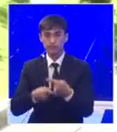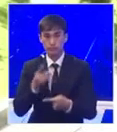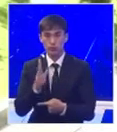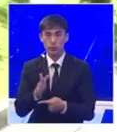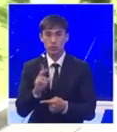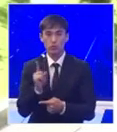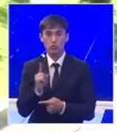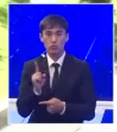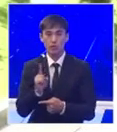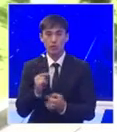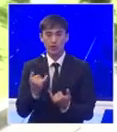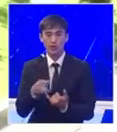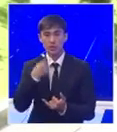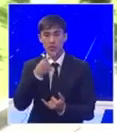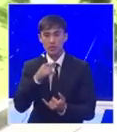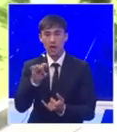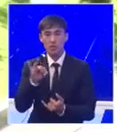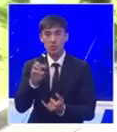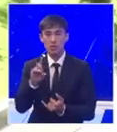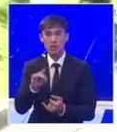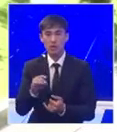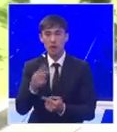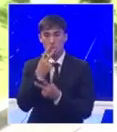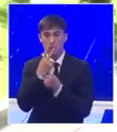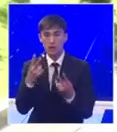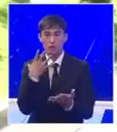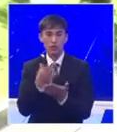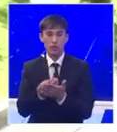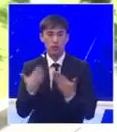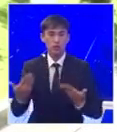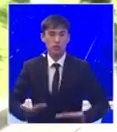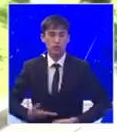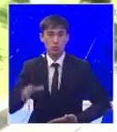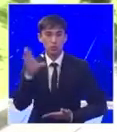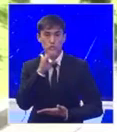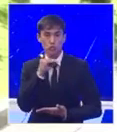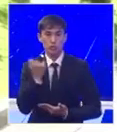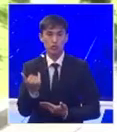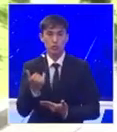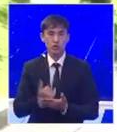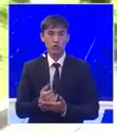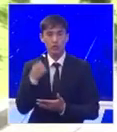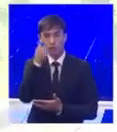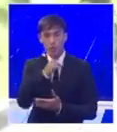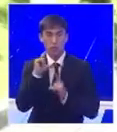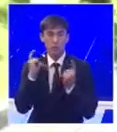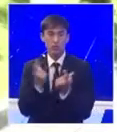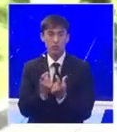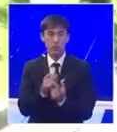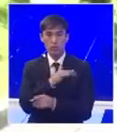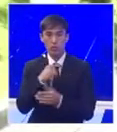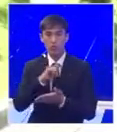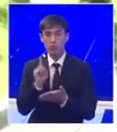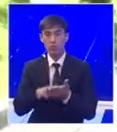что, прямо скажем, Атамекен показал свою жизнеспособность в пандемию. Многие вопросы,